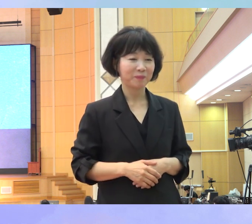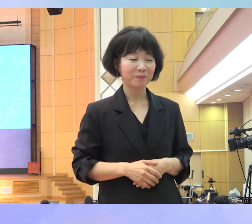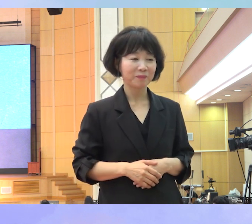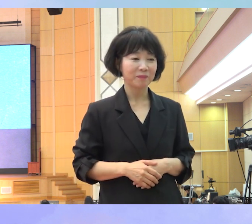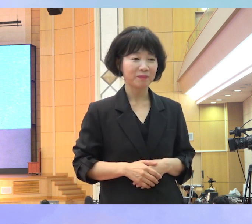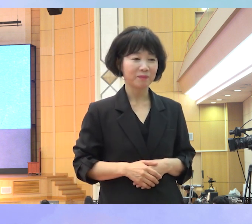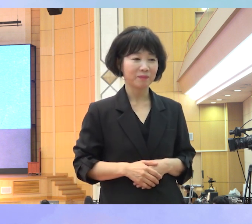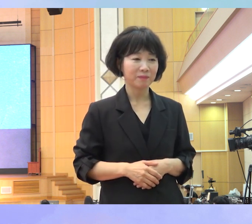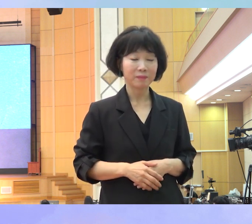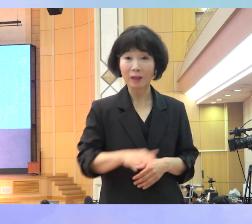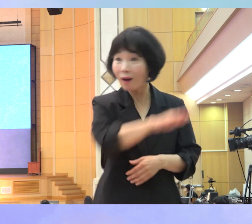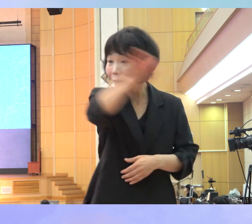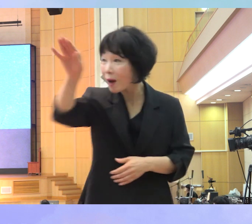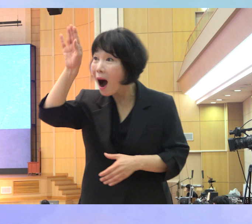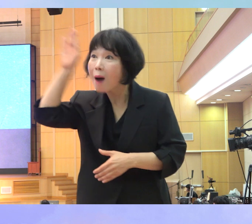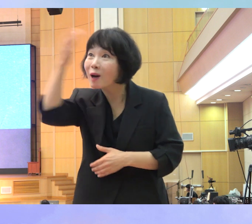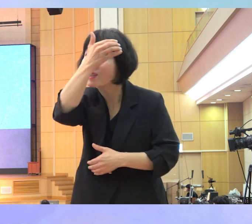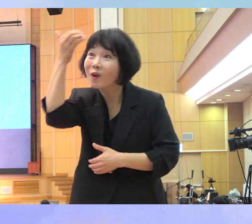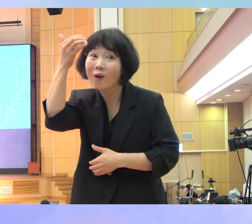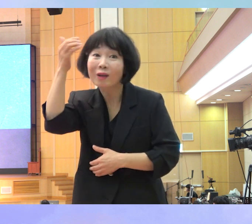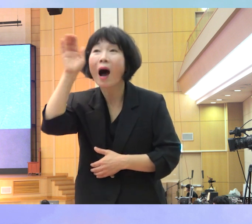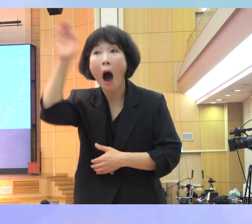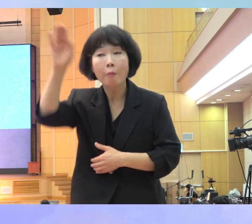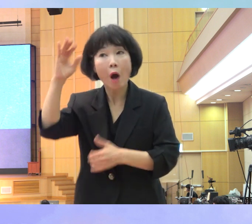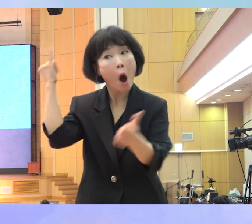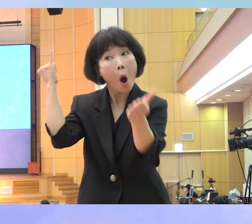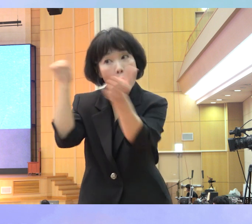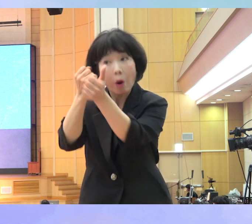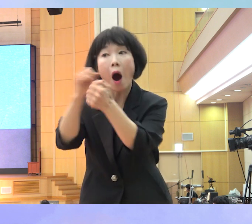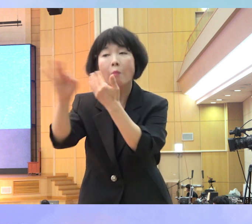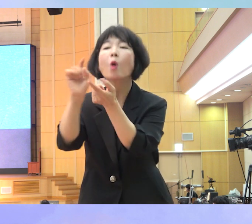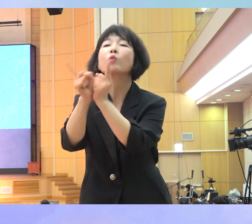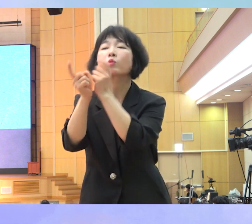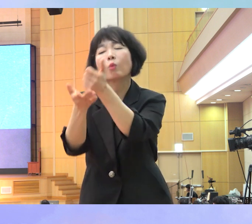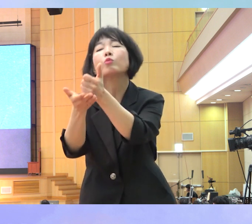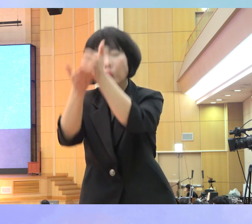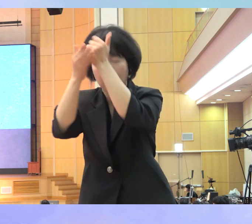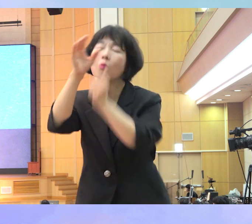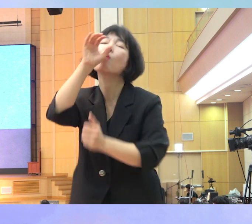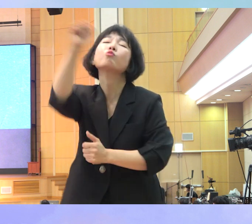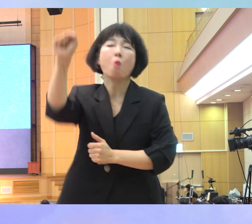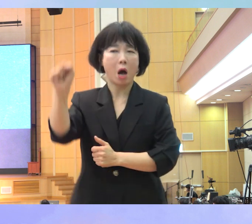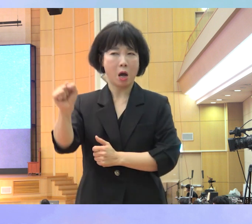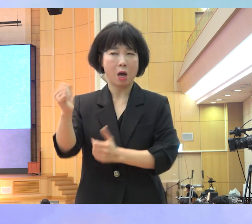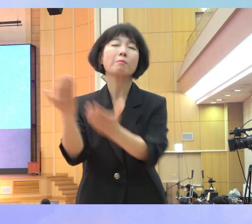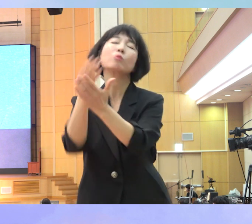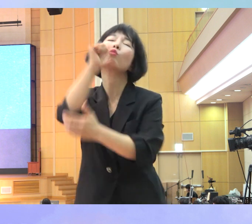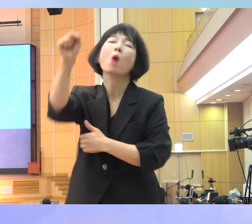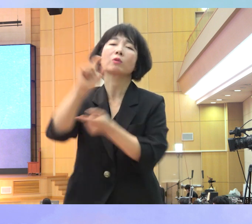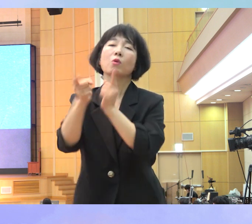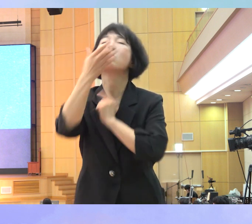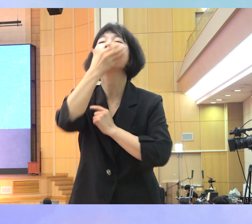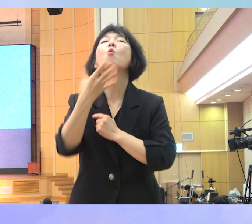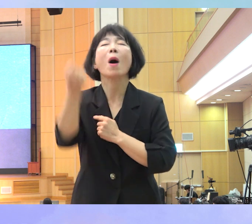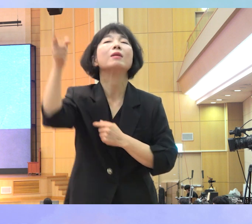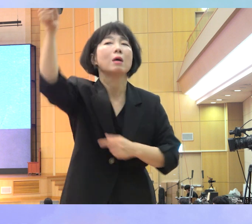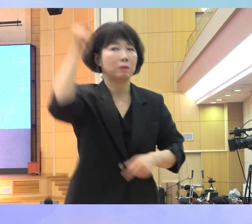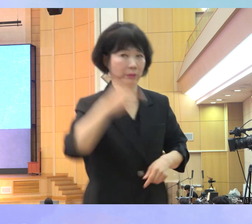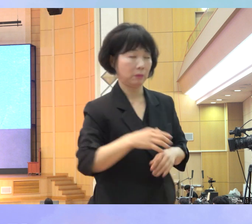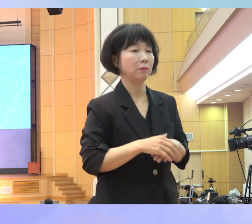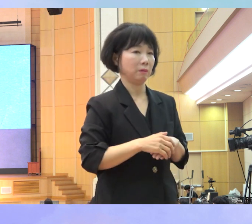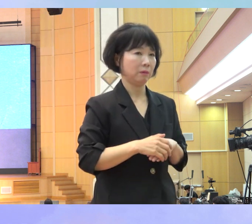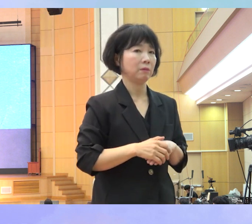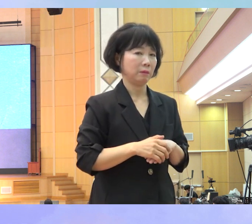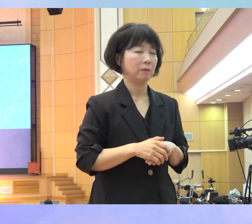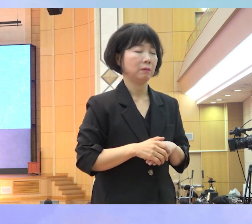근데 앞으로 결혼하실 분들은 제가 추천드립니다. 존대를 한번 해보세요. 얼마나 서로 이렇게 존중해지고 그러면